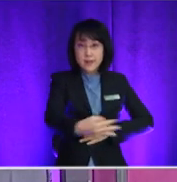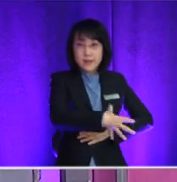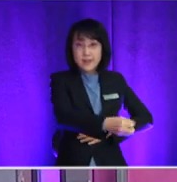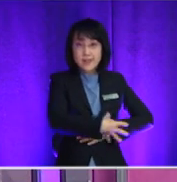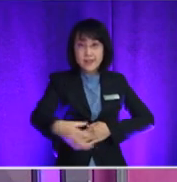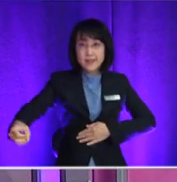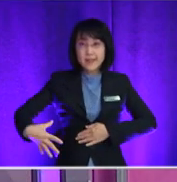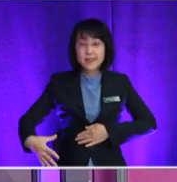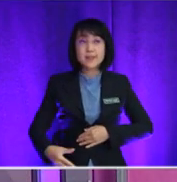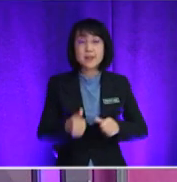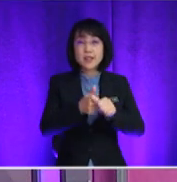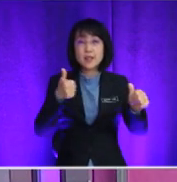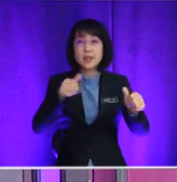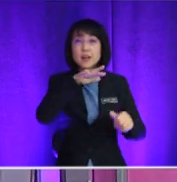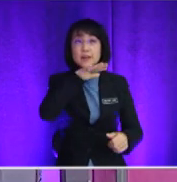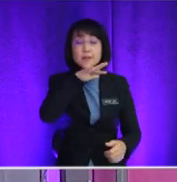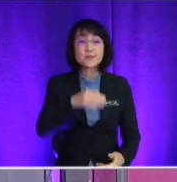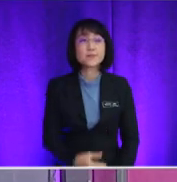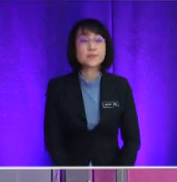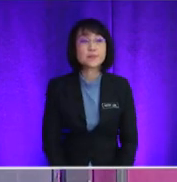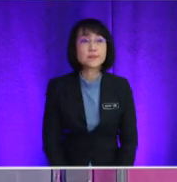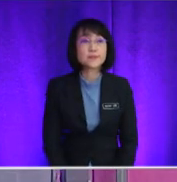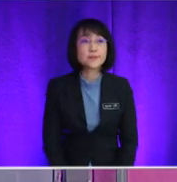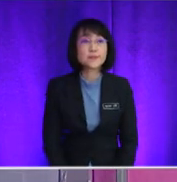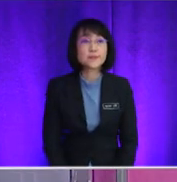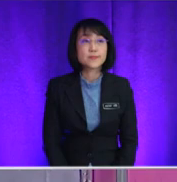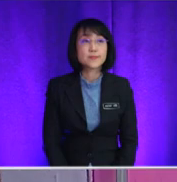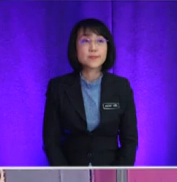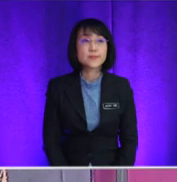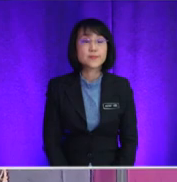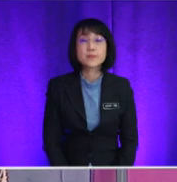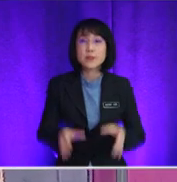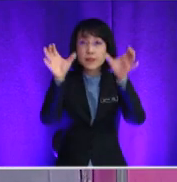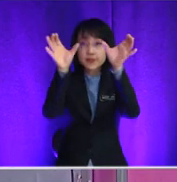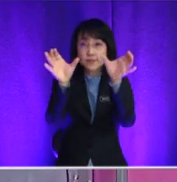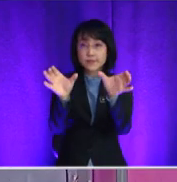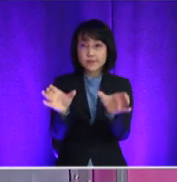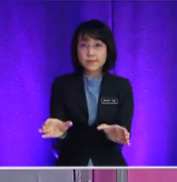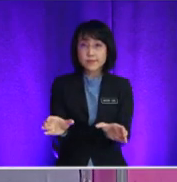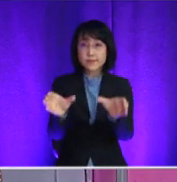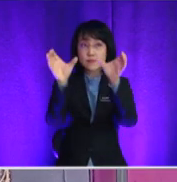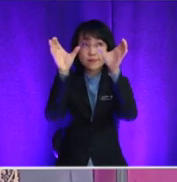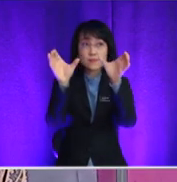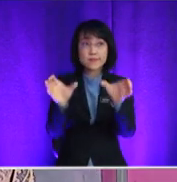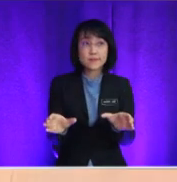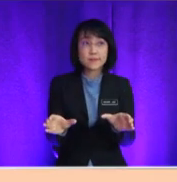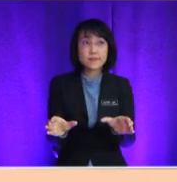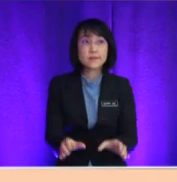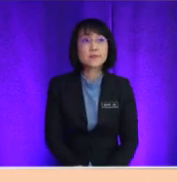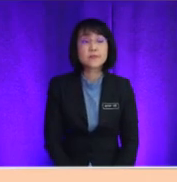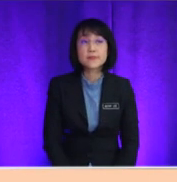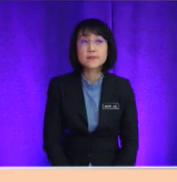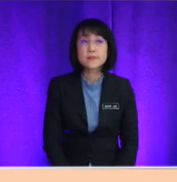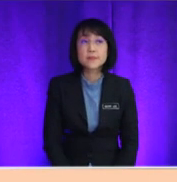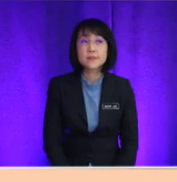jadi kita perlu pakai yang gelap ini seterusnya seluas lebih beretika sebenarnya